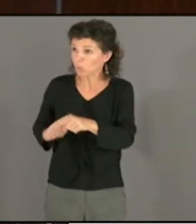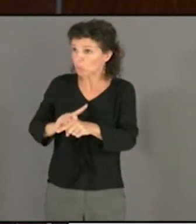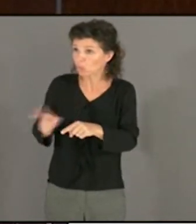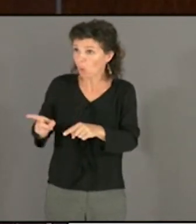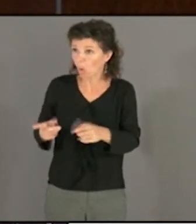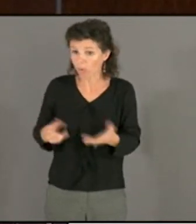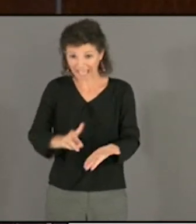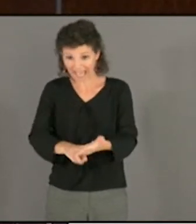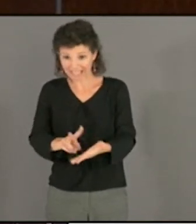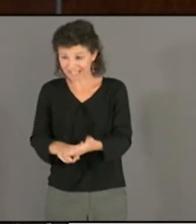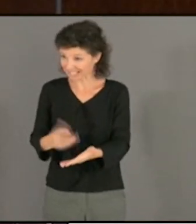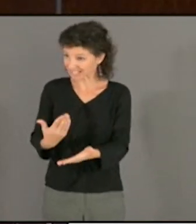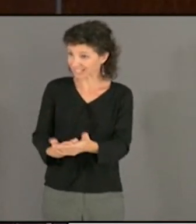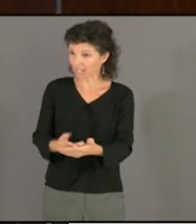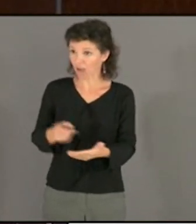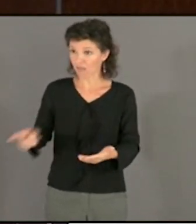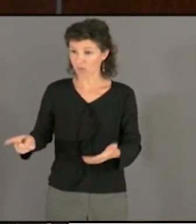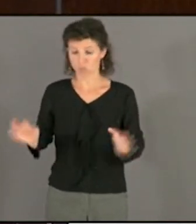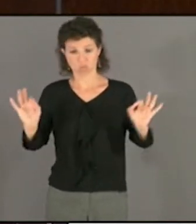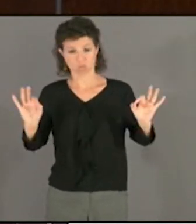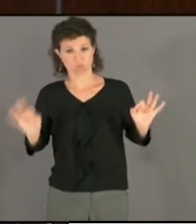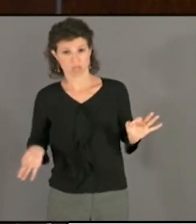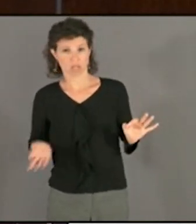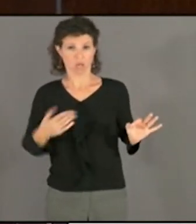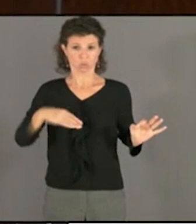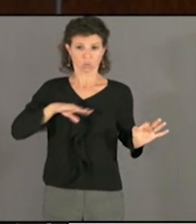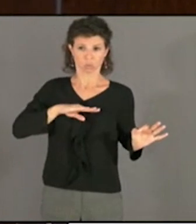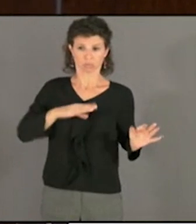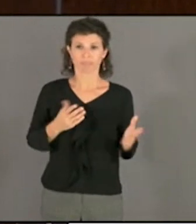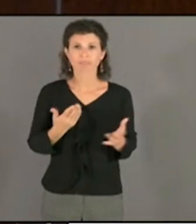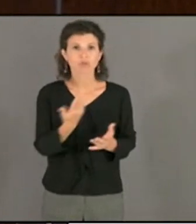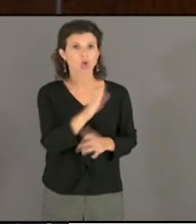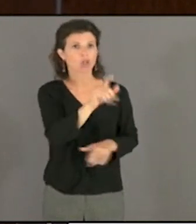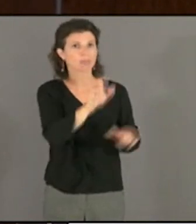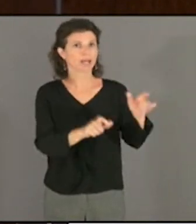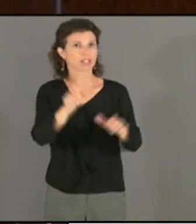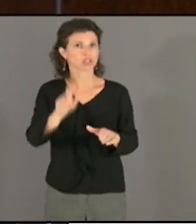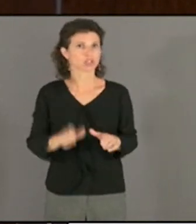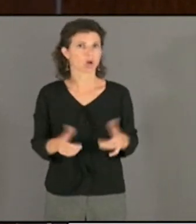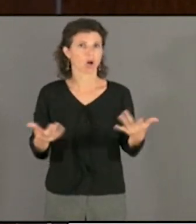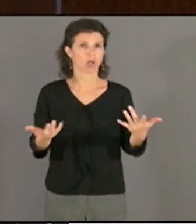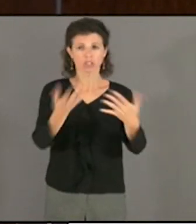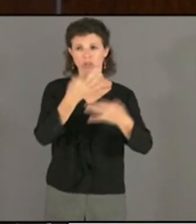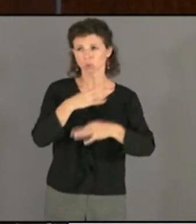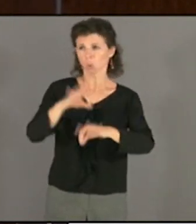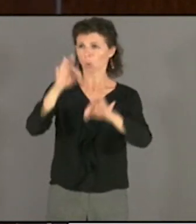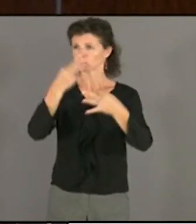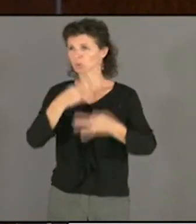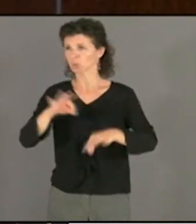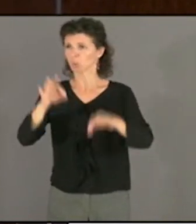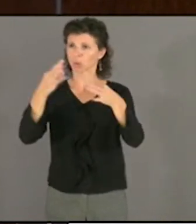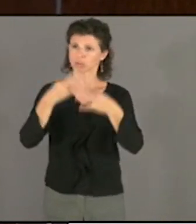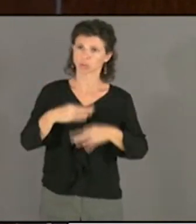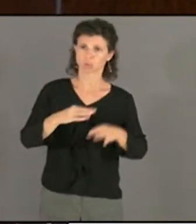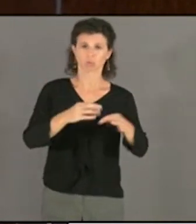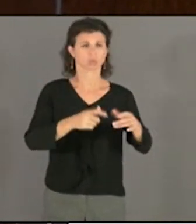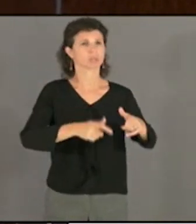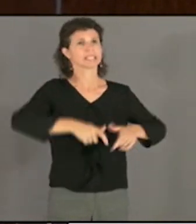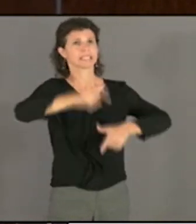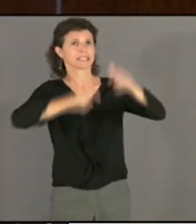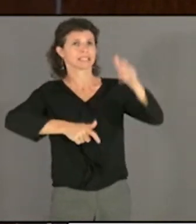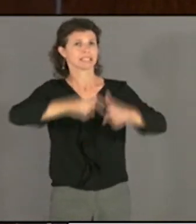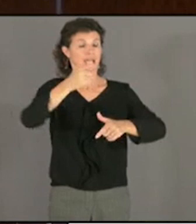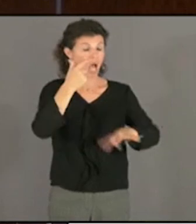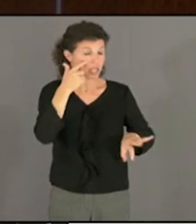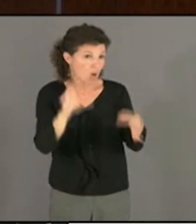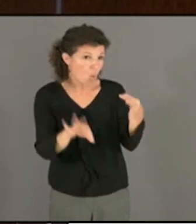Et pendant que d'autres font de beaux discours aujourd'hui, découvrent l'humidité de l'eau dans les cités, n'hésite pas,